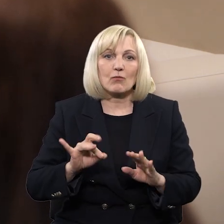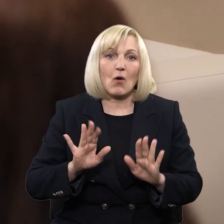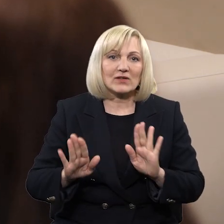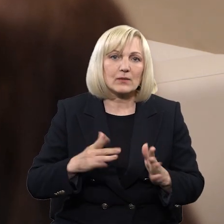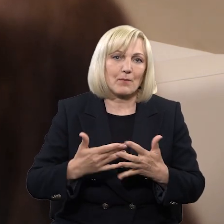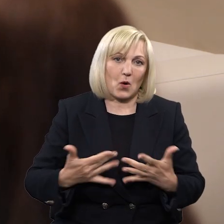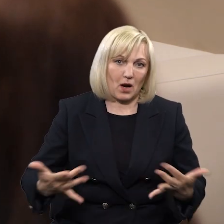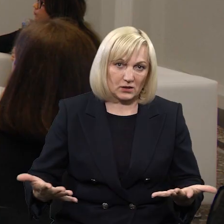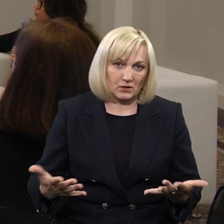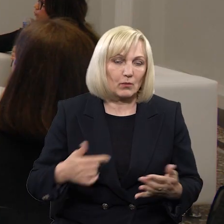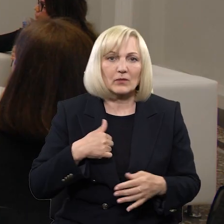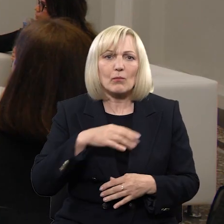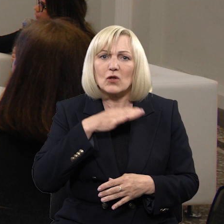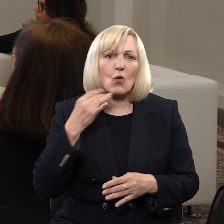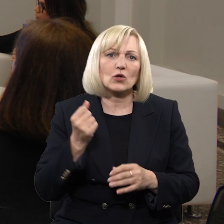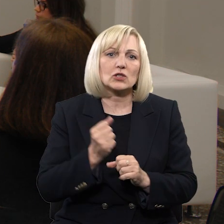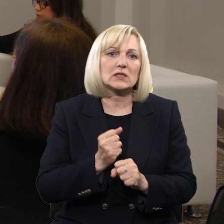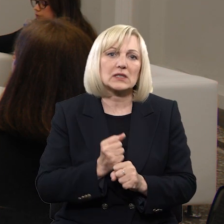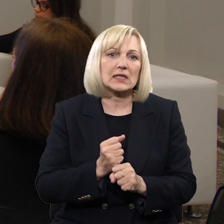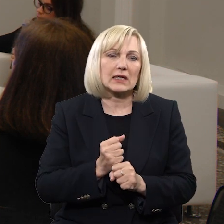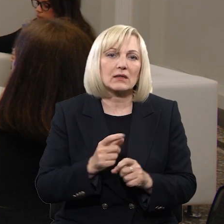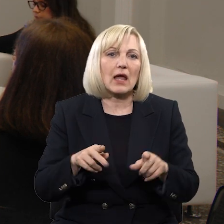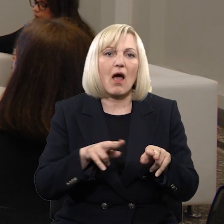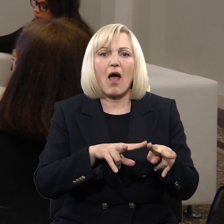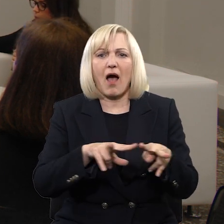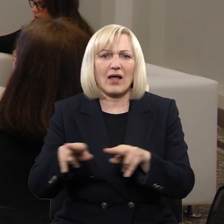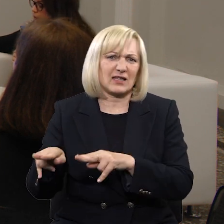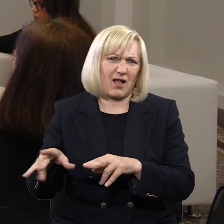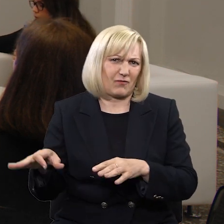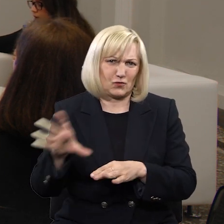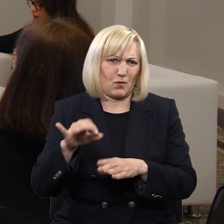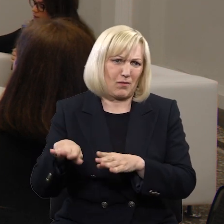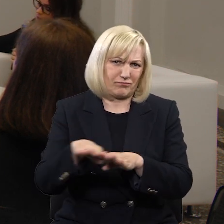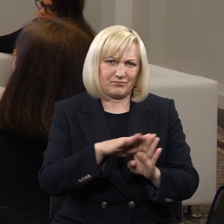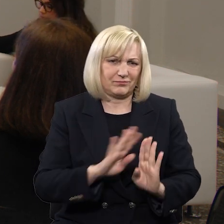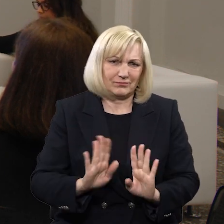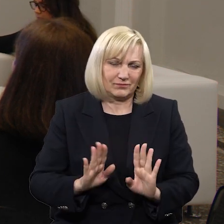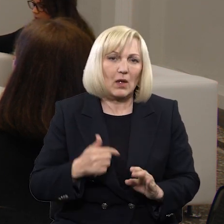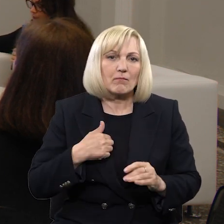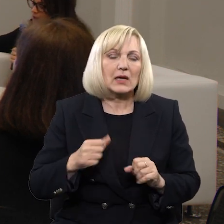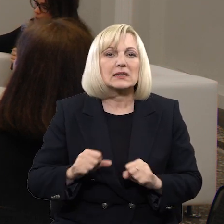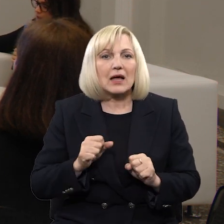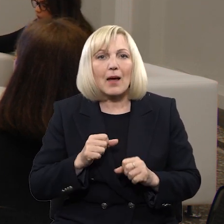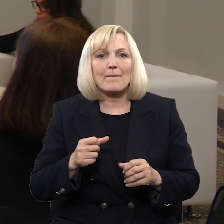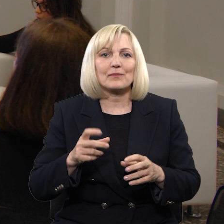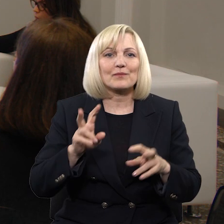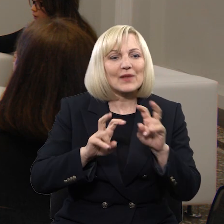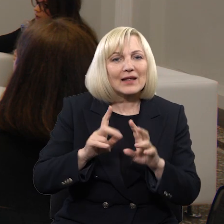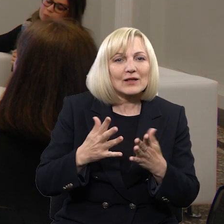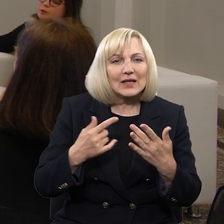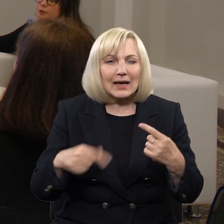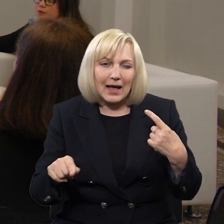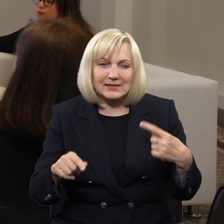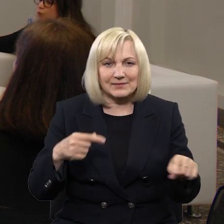выставки рассказывать по-разному нам не хочется делать одинаково про все и мы иногда стараемся найти какие-то специальные